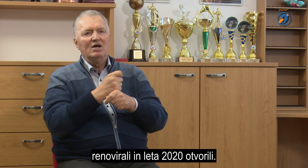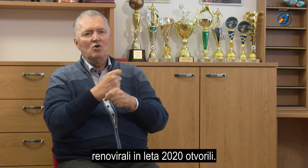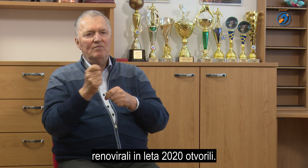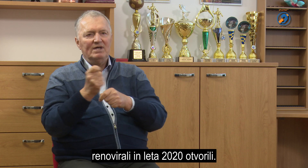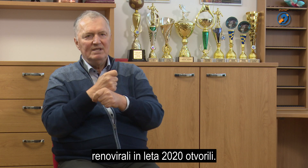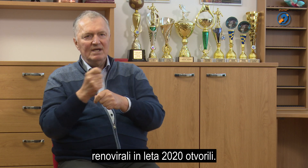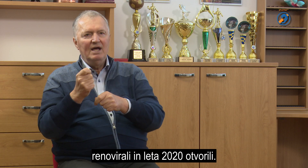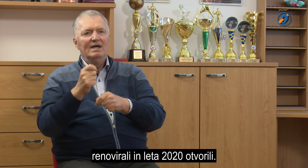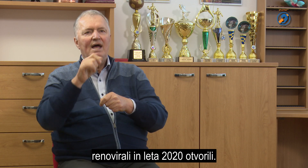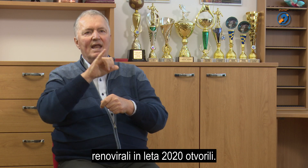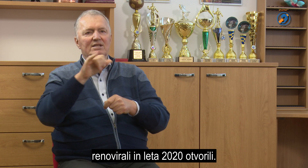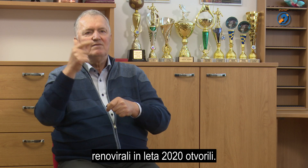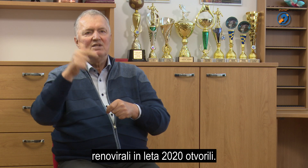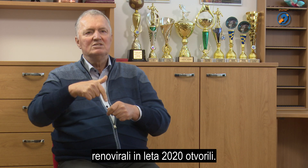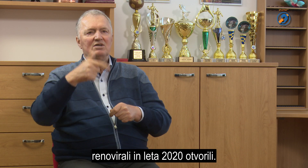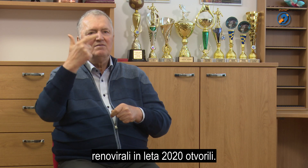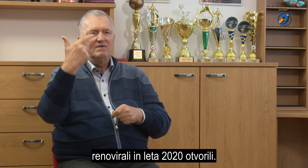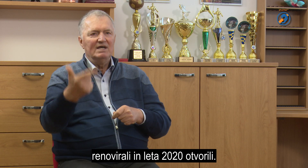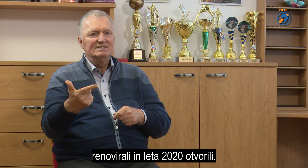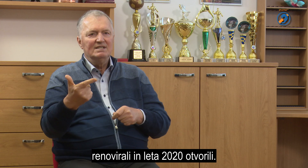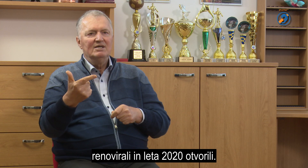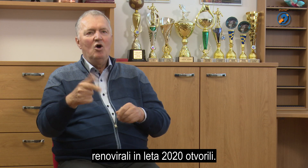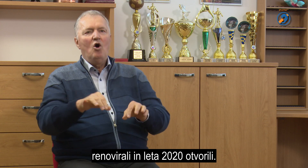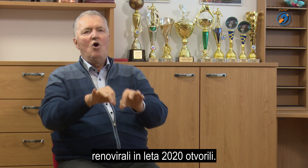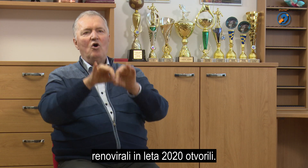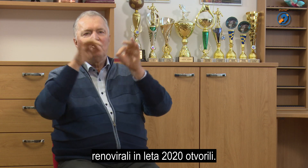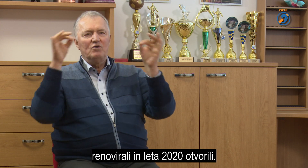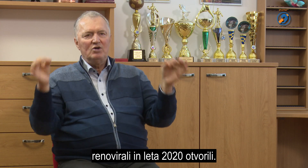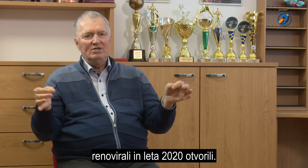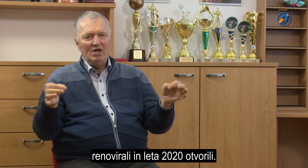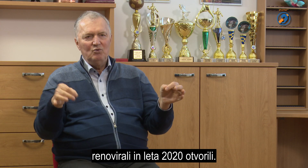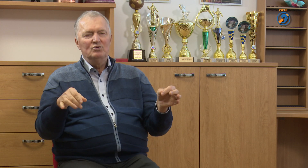in leta 2020 otvorili.